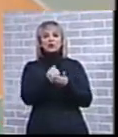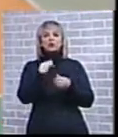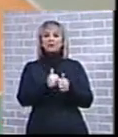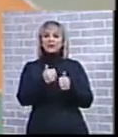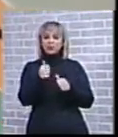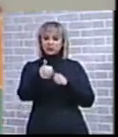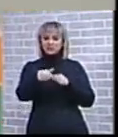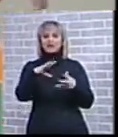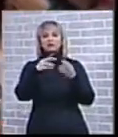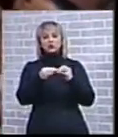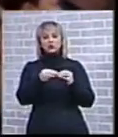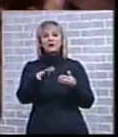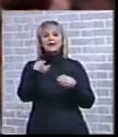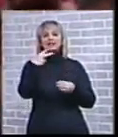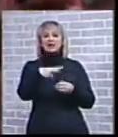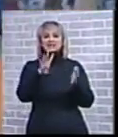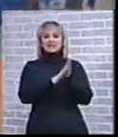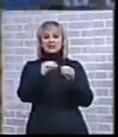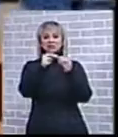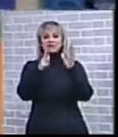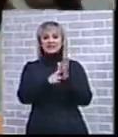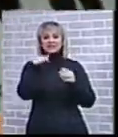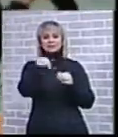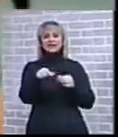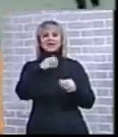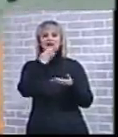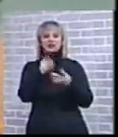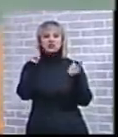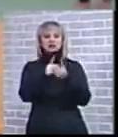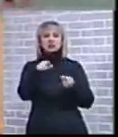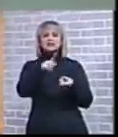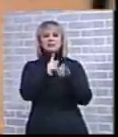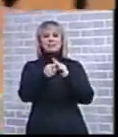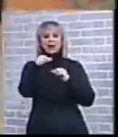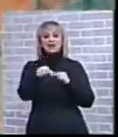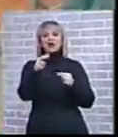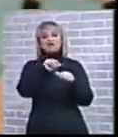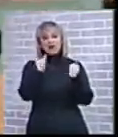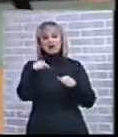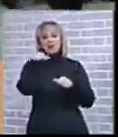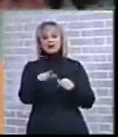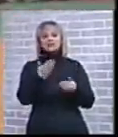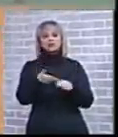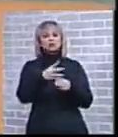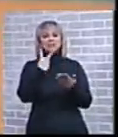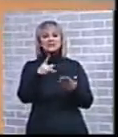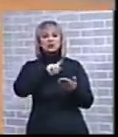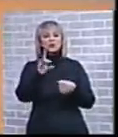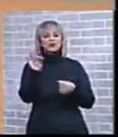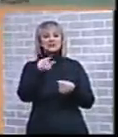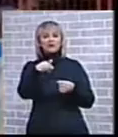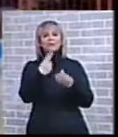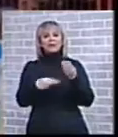преимущество. В итоге разгром 29-18. И ответная встреча превращается в формальность. Трудно представить, что